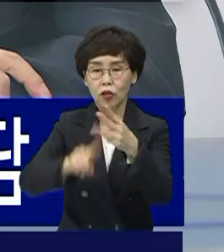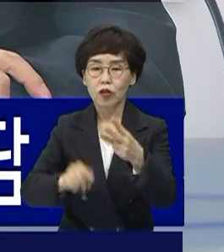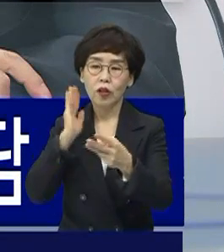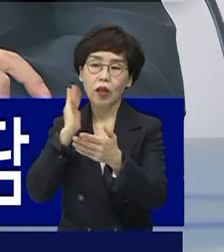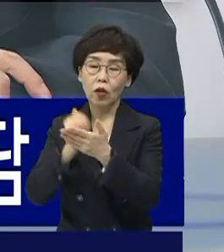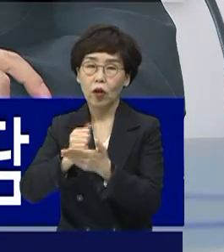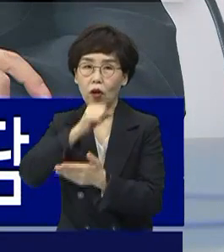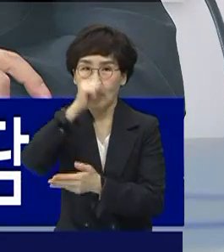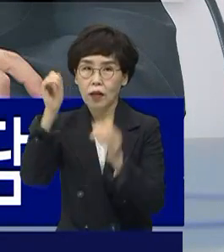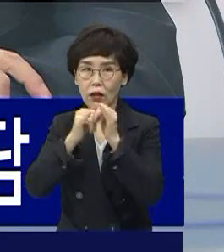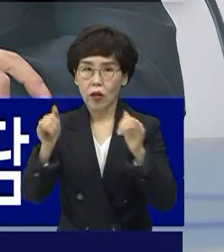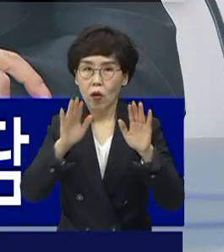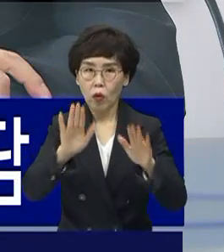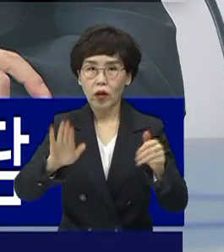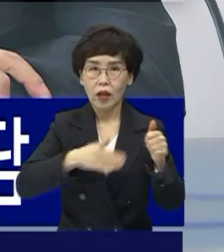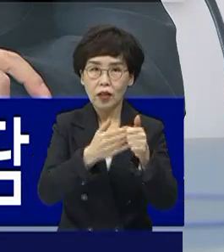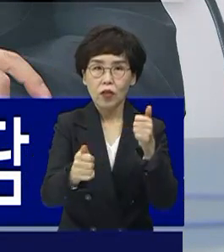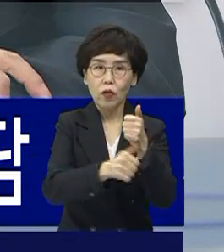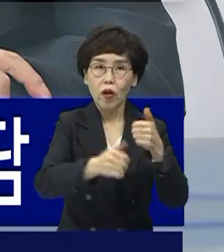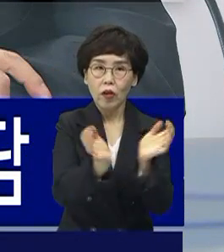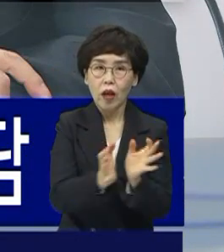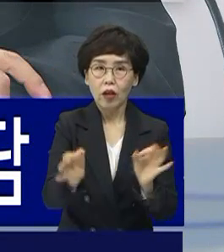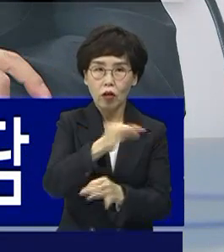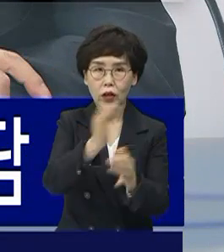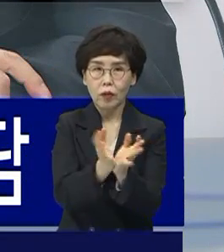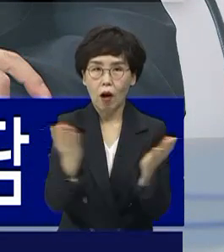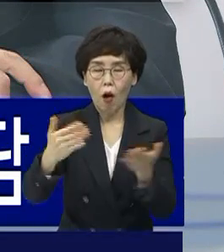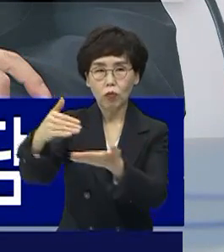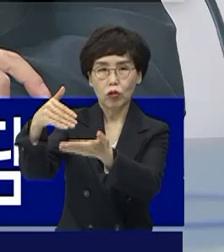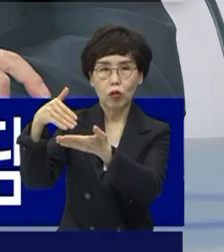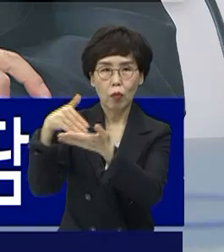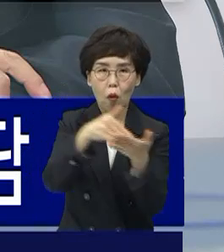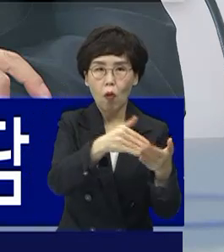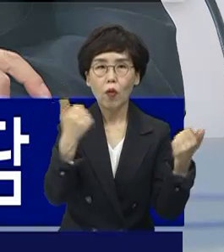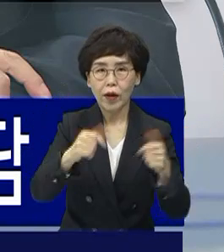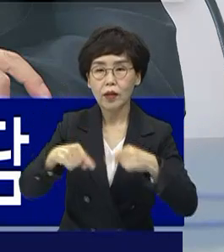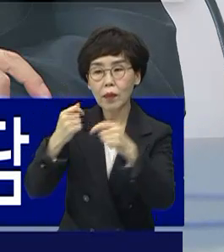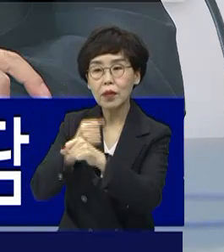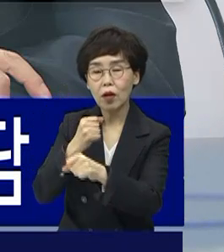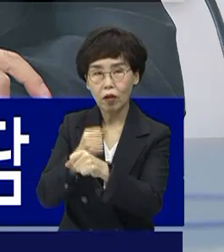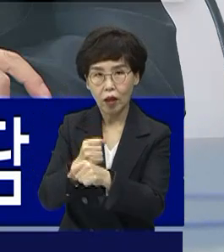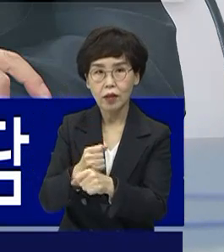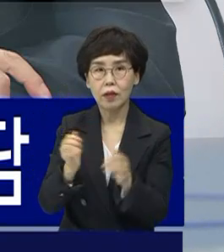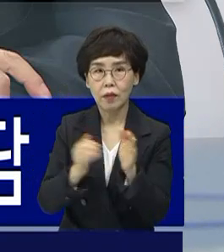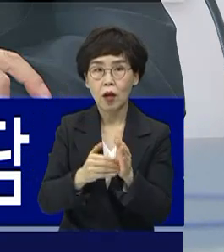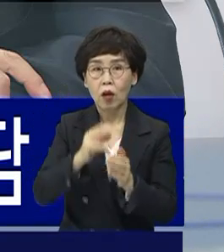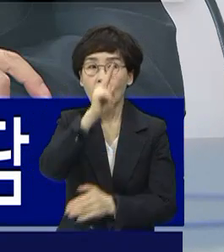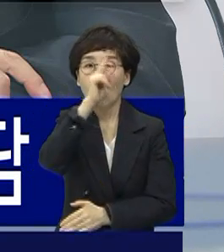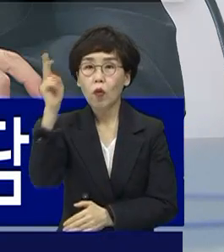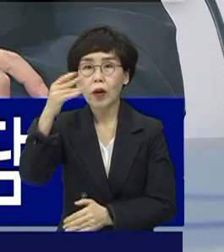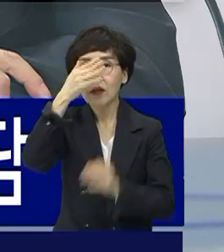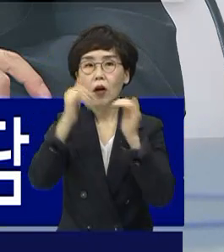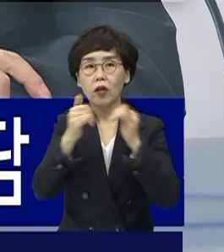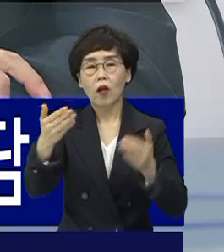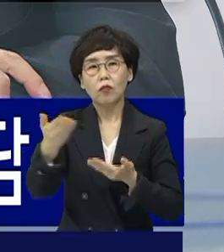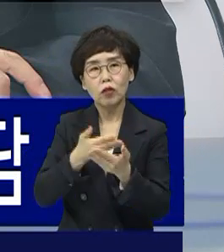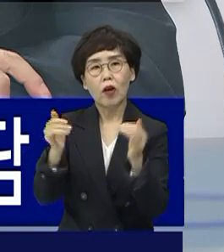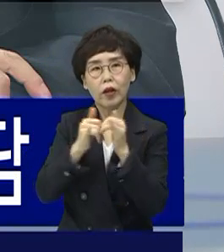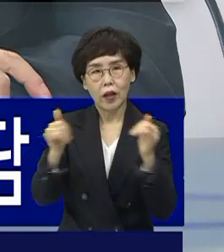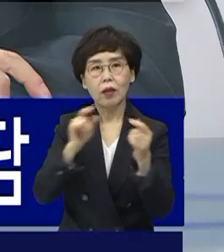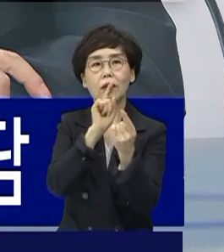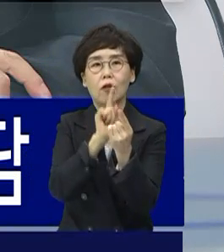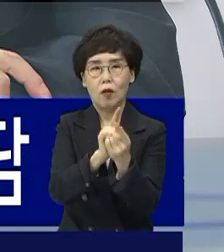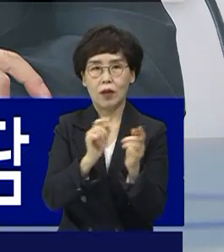윤석열 대통령 당선인은 오늘 인수위원회 경제분과 업무보고 회의에 참석해서 현안을 점검했습니다. 오후에는 청년